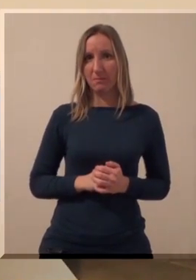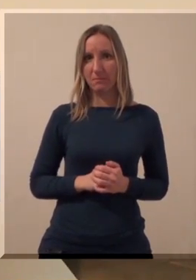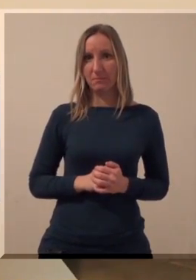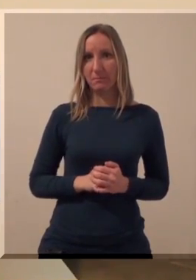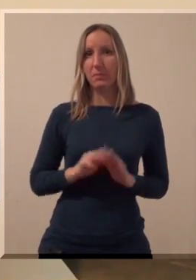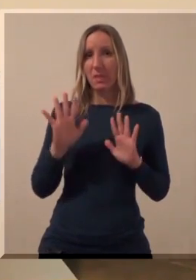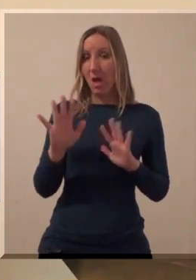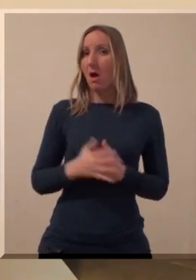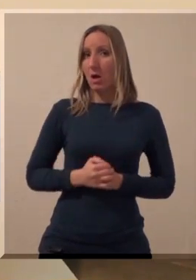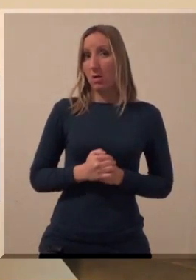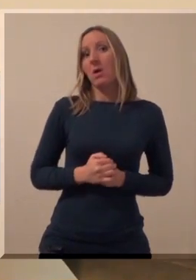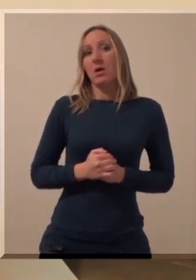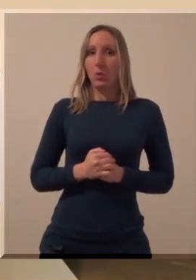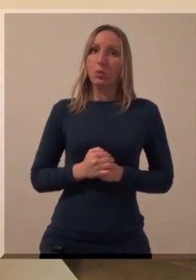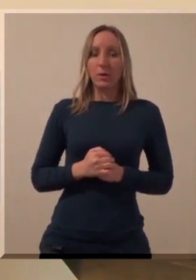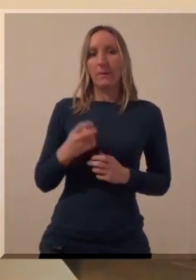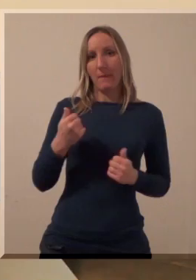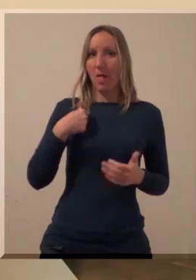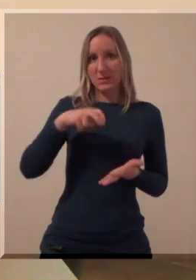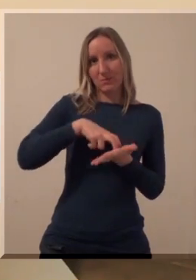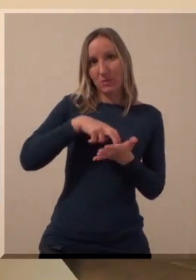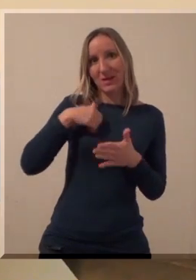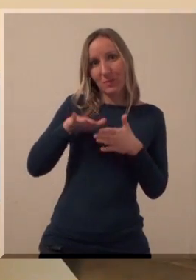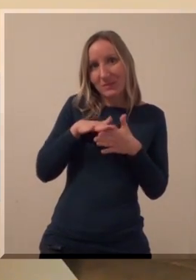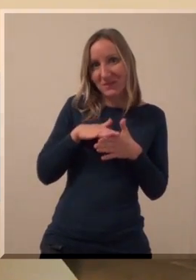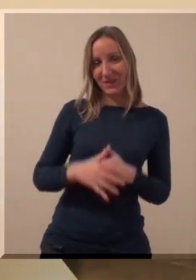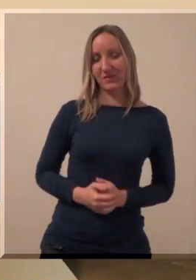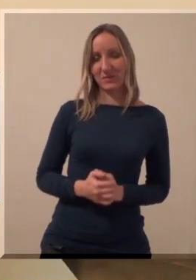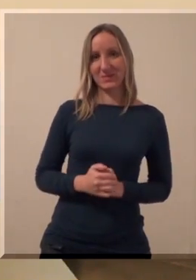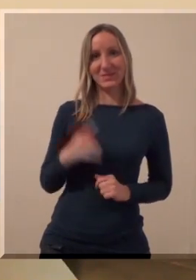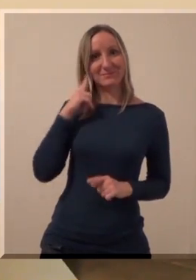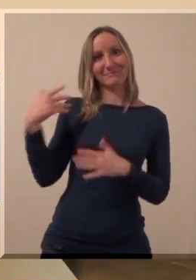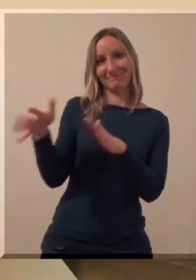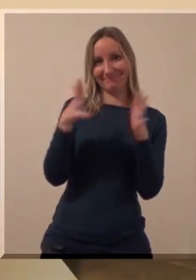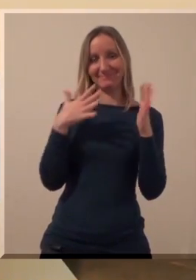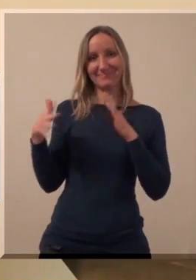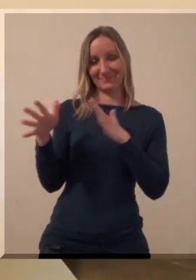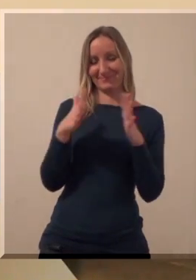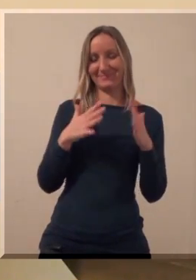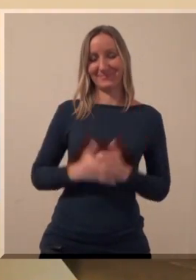Zato sam, malo se izvinjam, malo sam pod tremom.